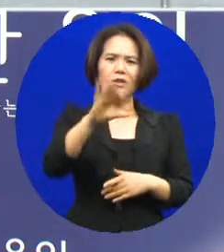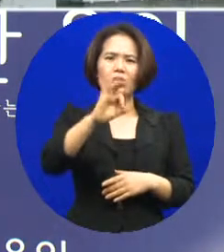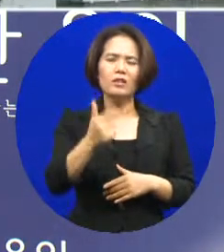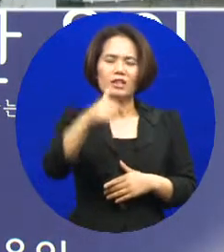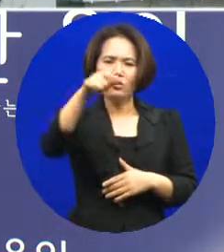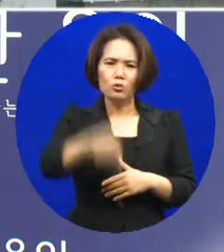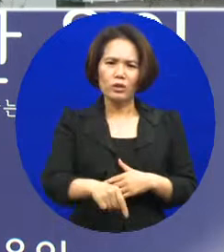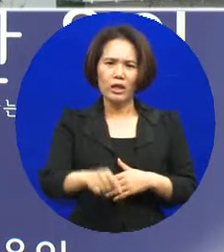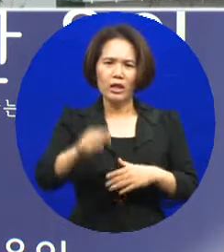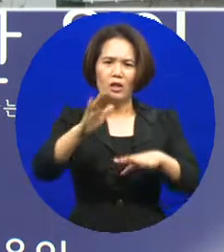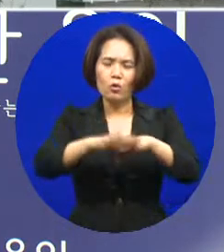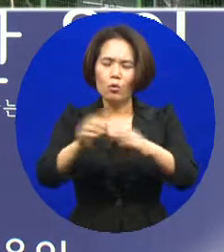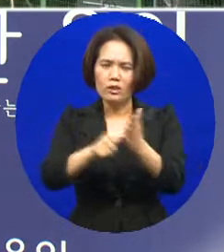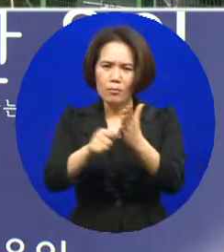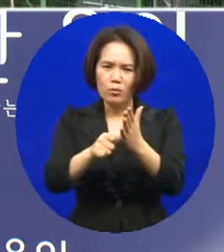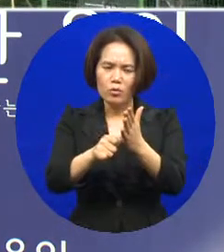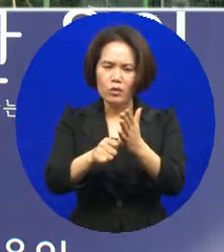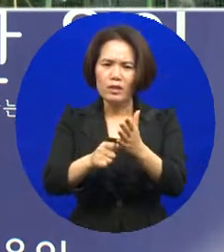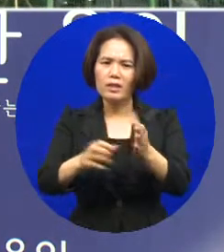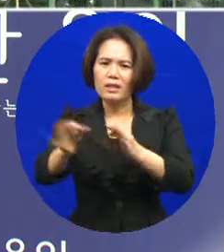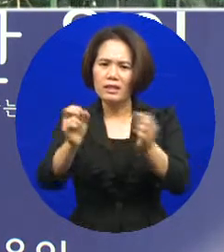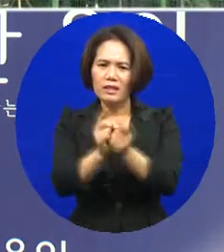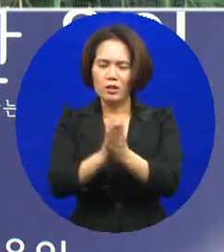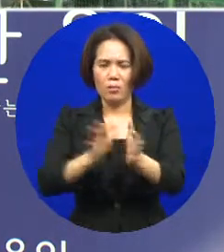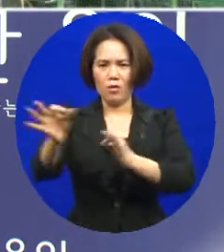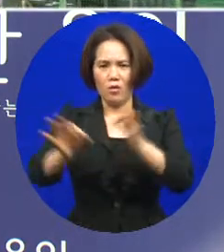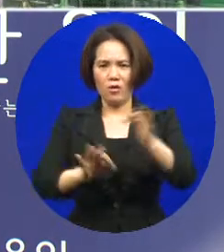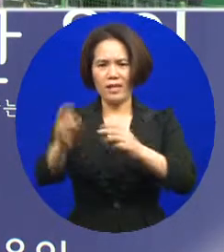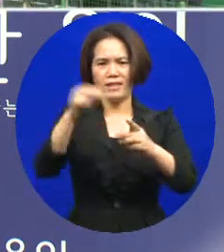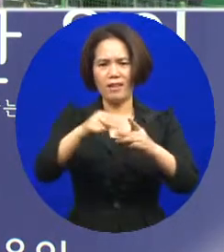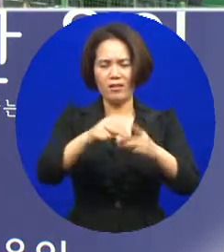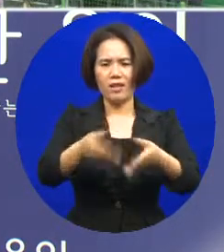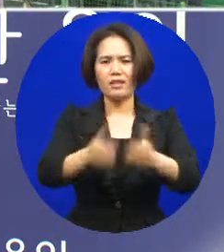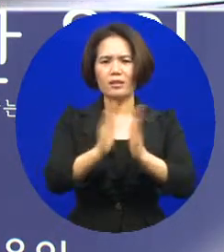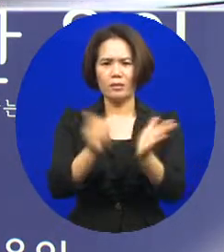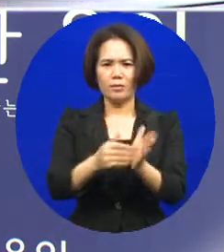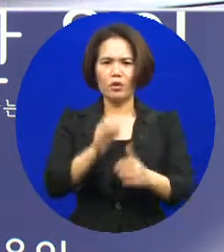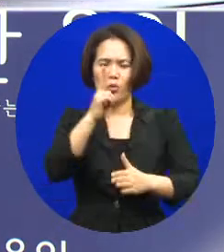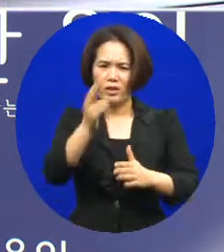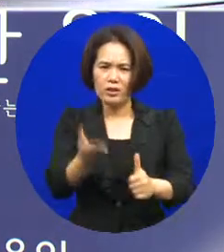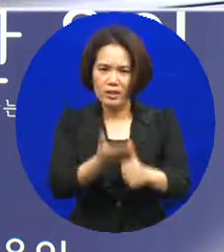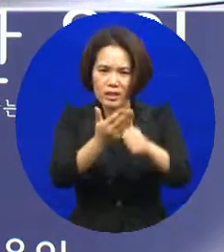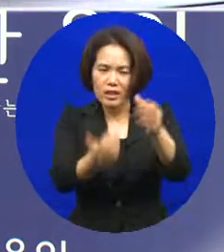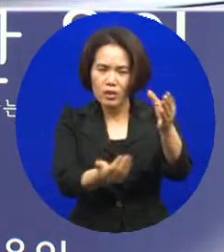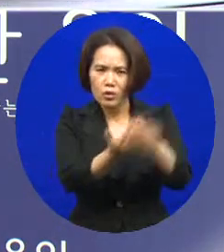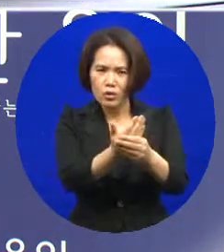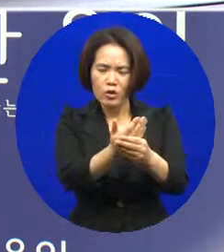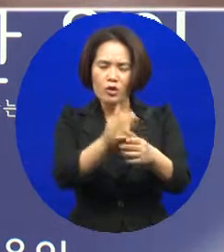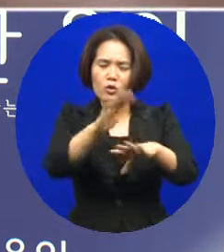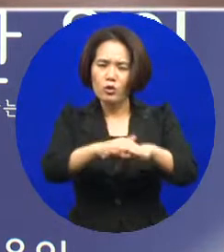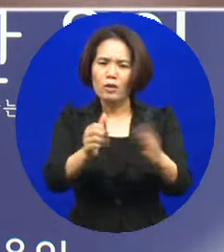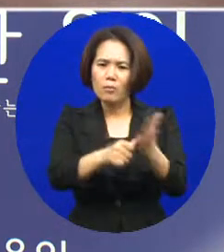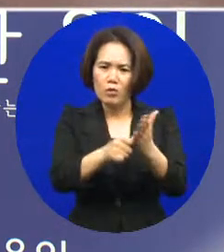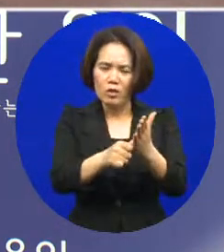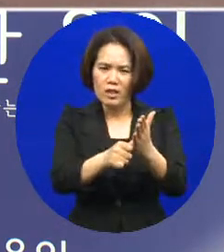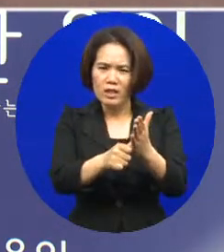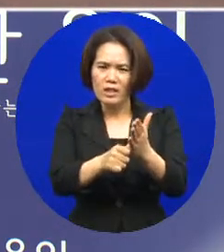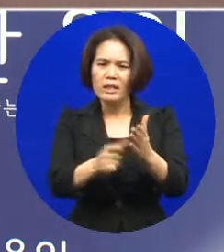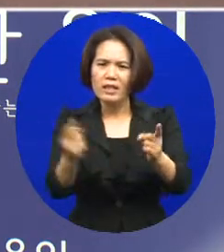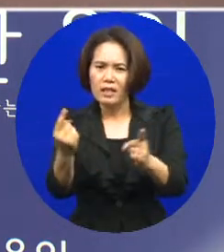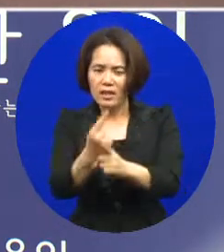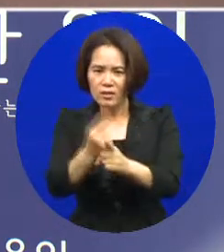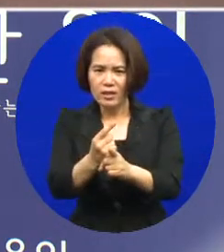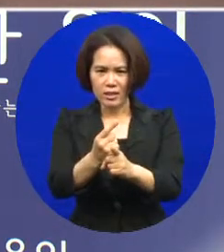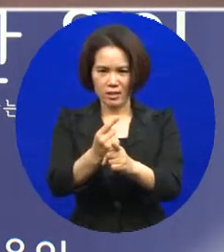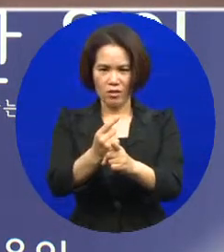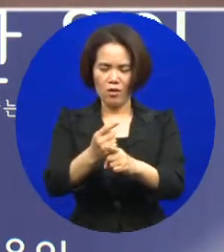처인구 원산면의 농산물 산지 유통센터가 준공됐습니다. 우리 고장 용인에서 생산되는 농산물의 유통 환경이 획기적으로